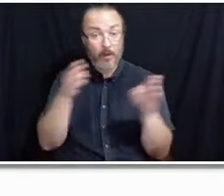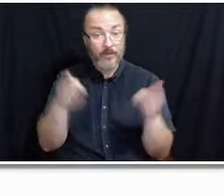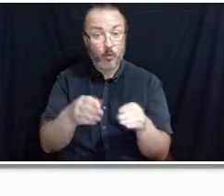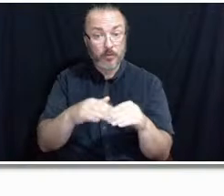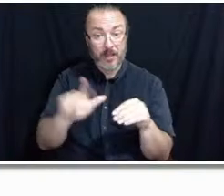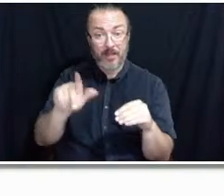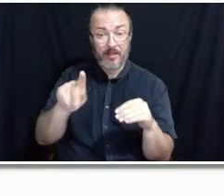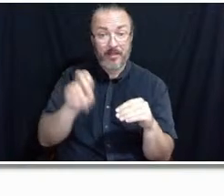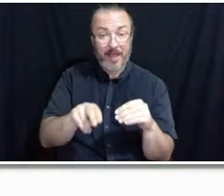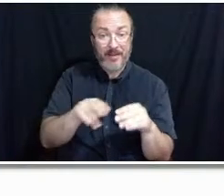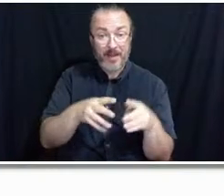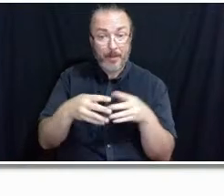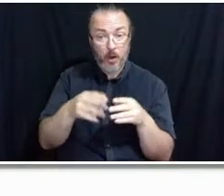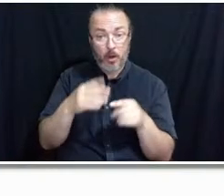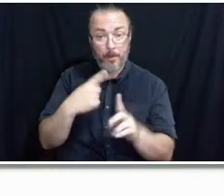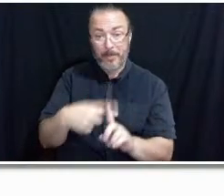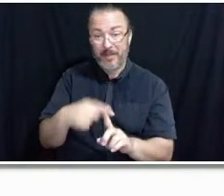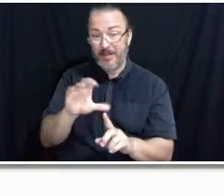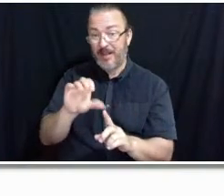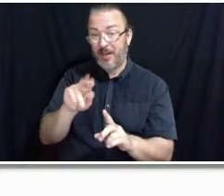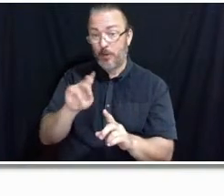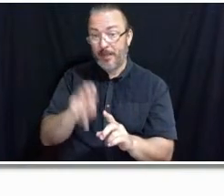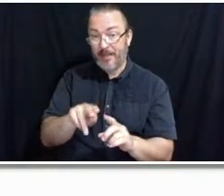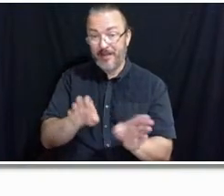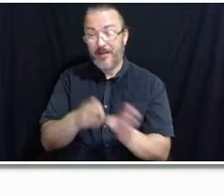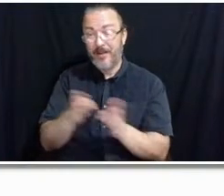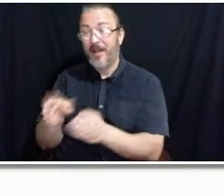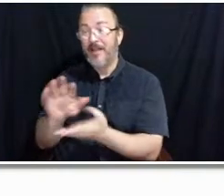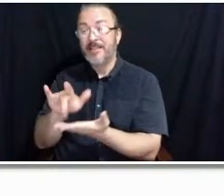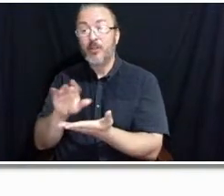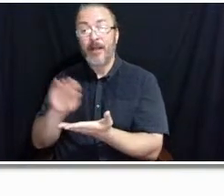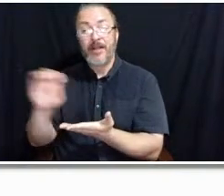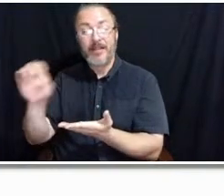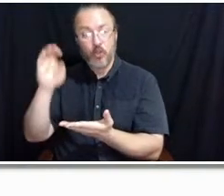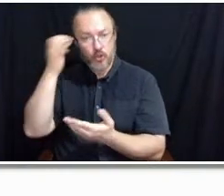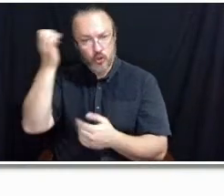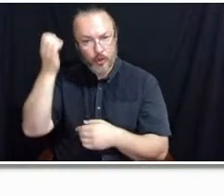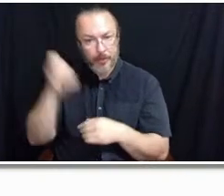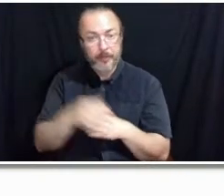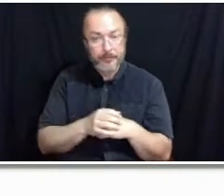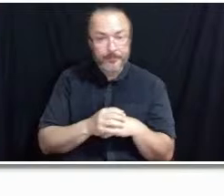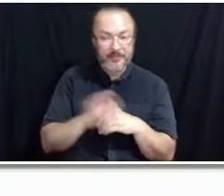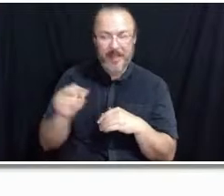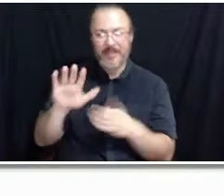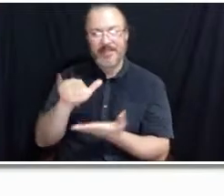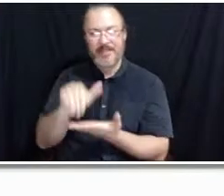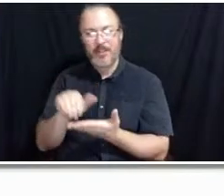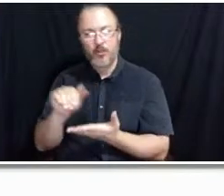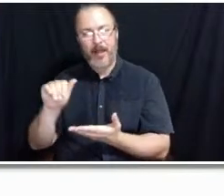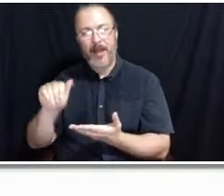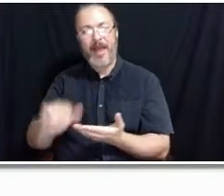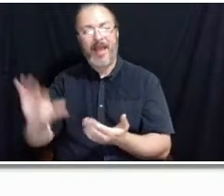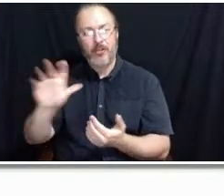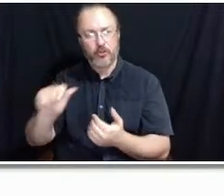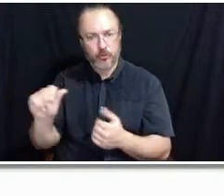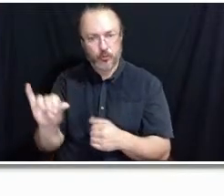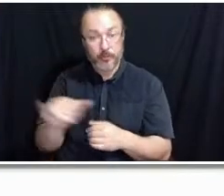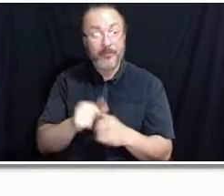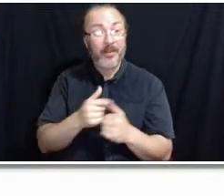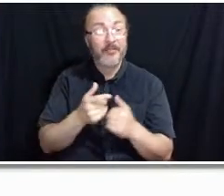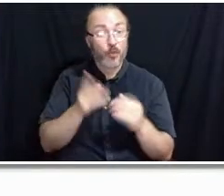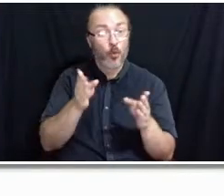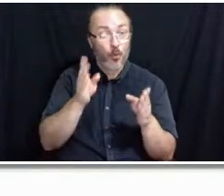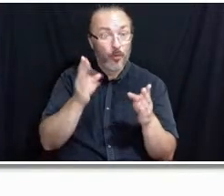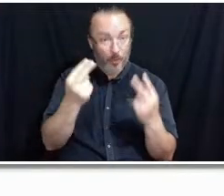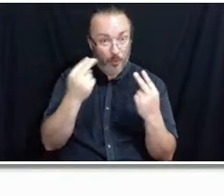les Caraïbes et l'autre édition sur l'Europe centrale et orientale, le Caucase et l'Asie centrale. Et donc, restez à l'écoute. Et